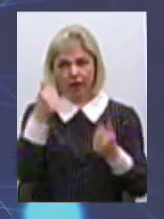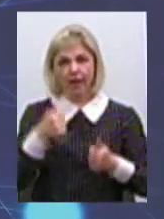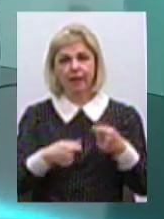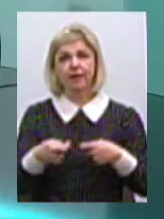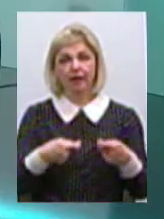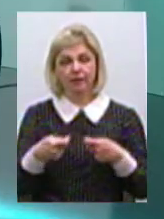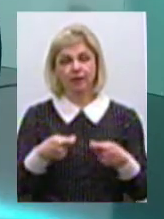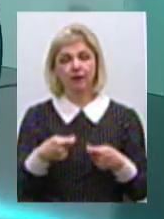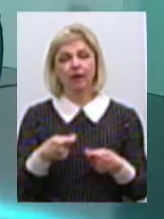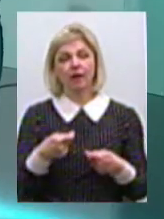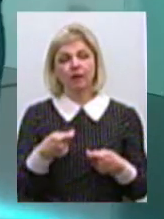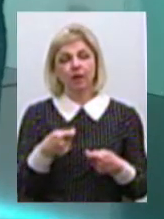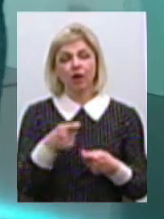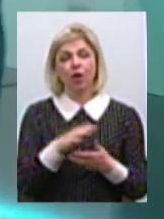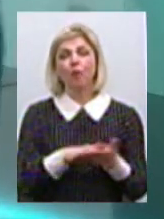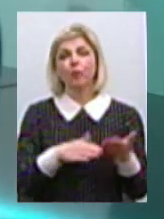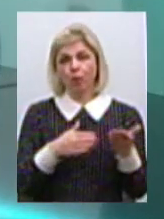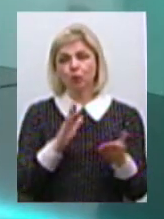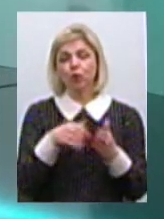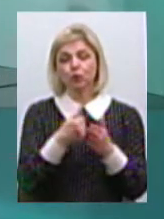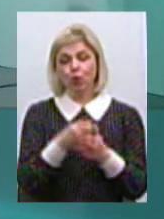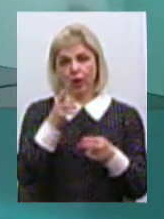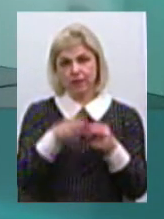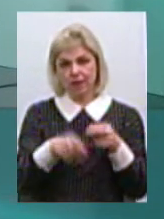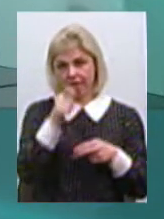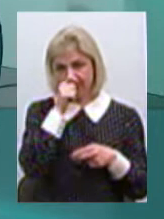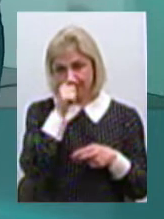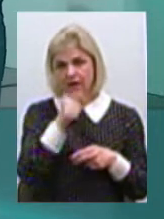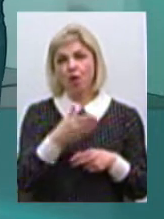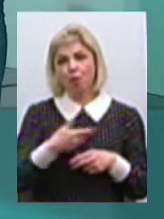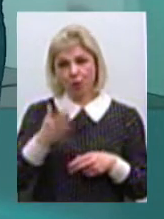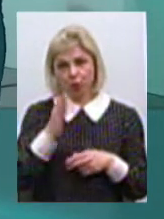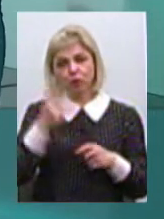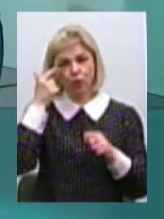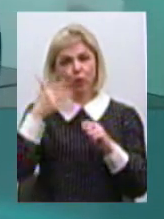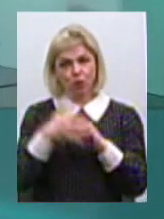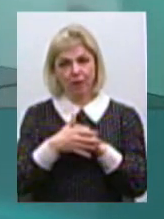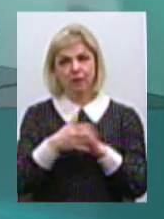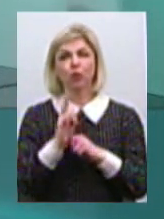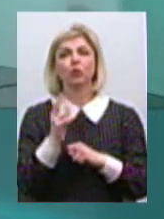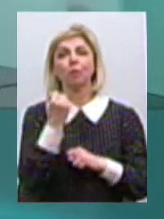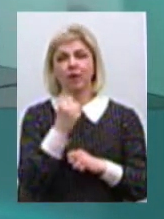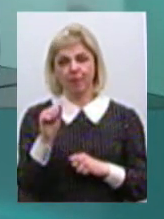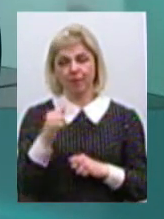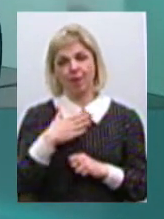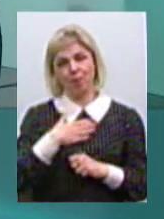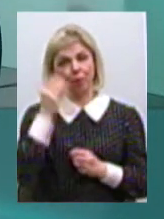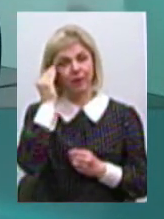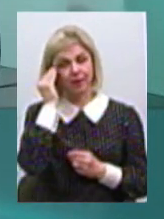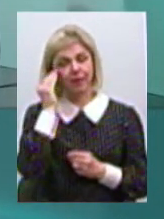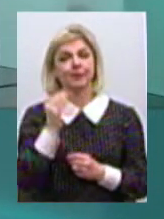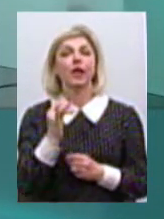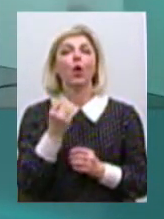Не оголошений, я думаю, завершений до кінця квітня. До кінця квітня. До кінця квітня ми будемо вже розуміти переможця, на мою думку. І коли